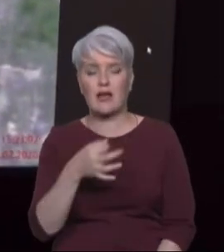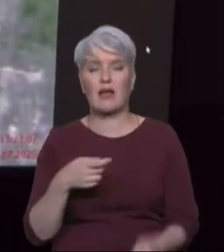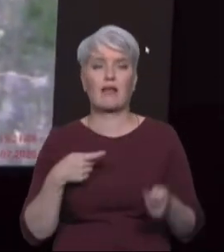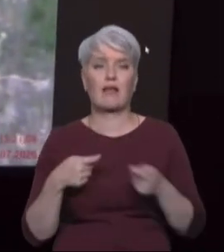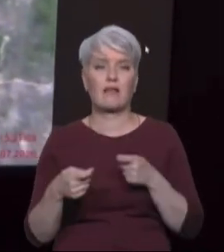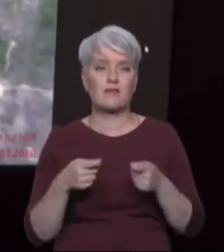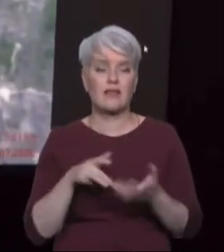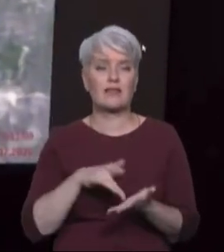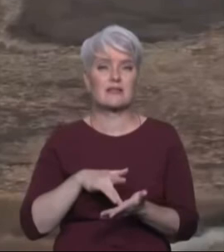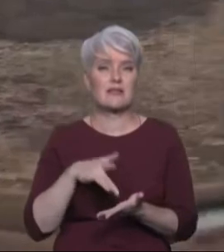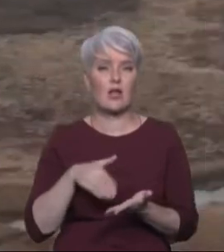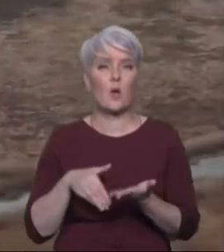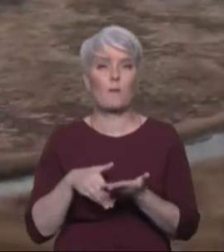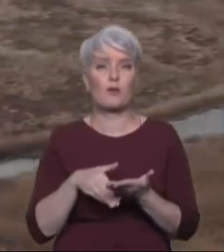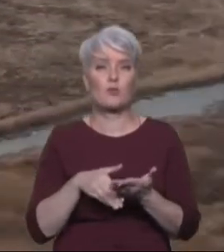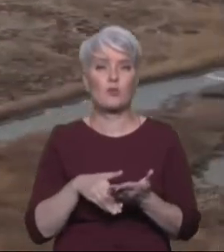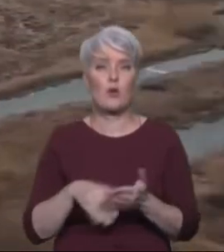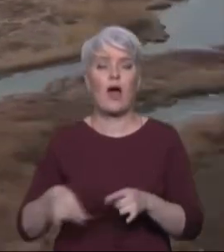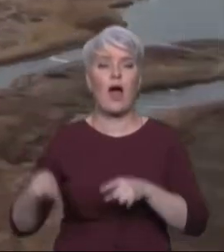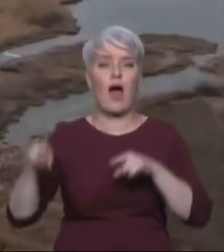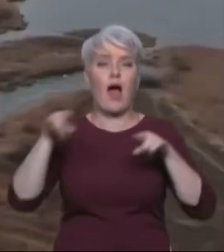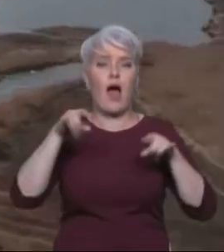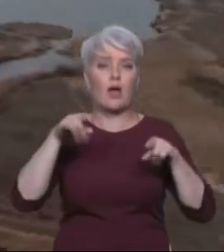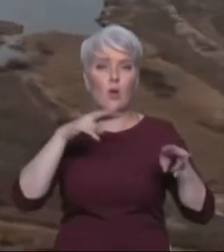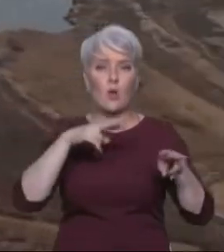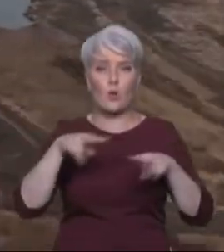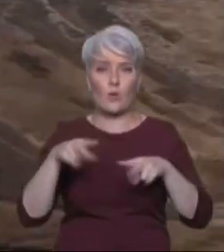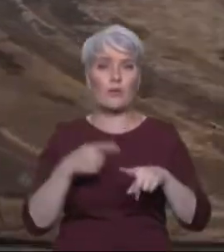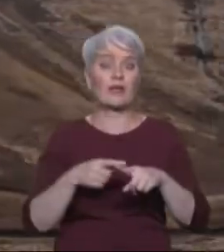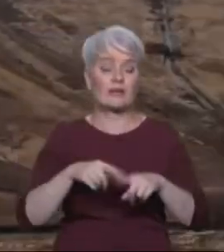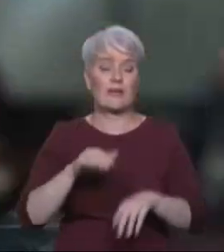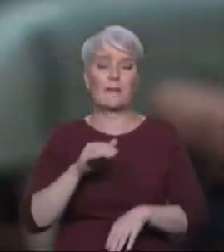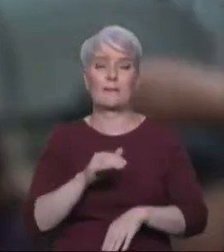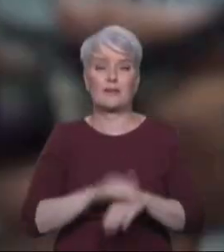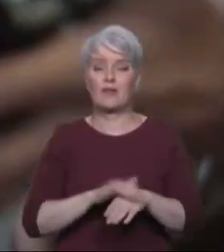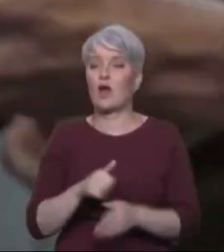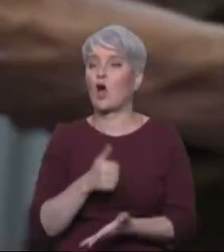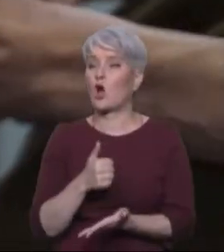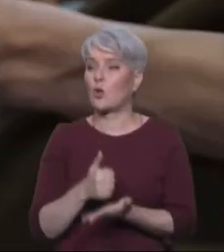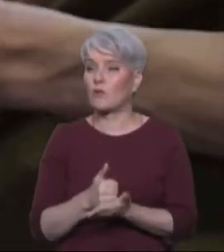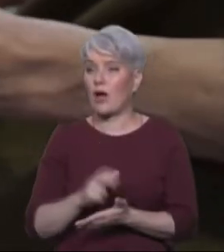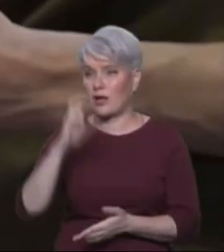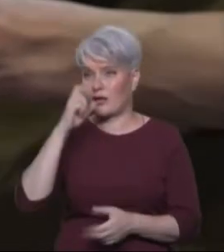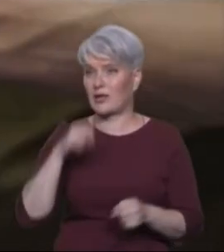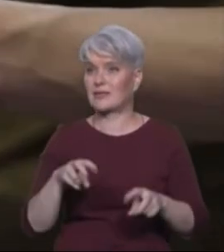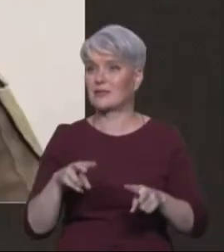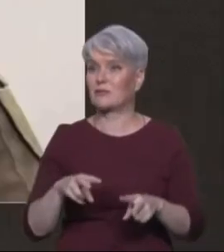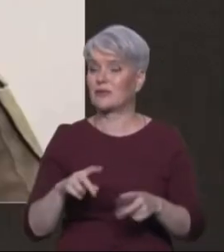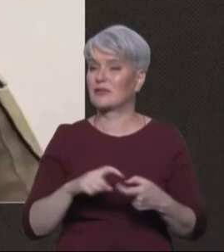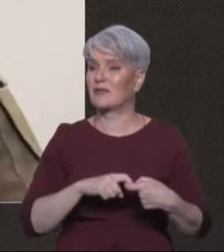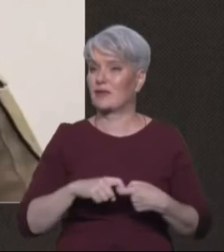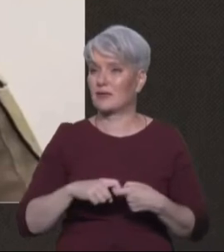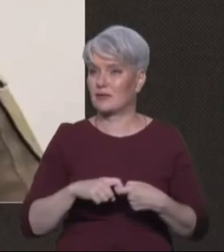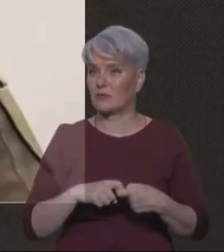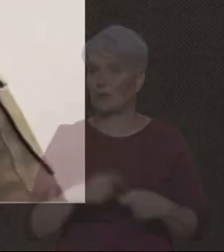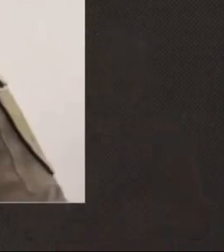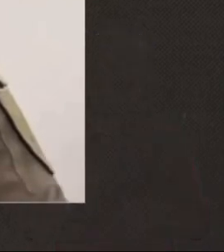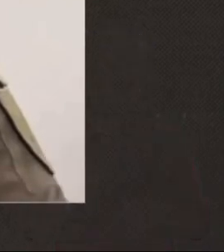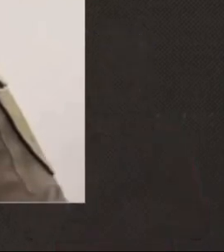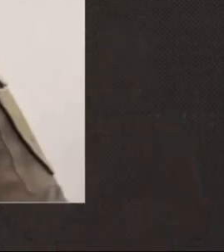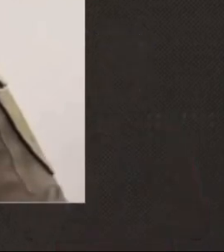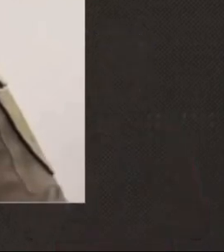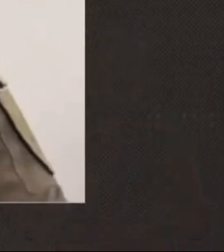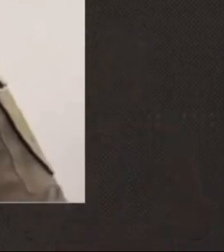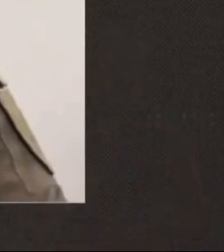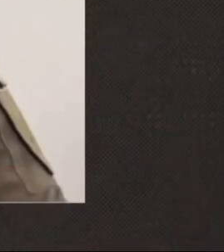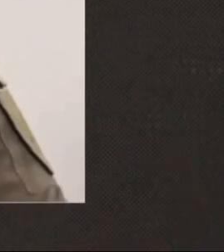керівниця центру підтримки аеророзвідки Марія Берлінська Це підтверджує і голова держспецзв'язку Юрій щиголь і завжди буде не